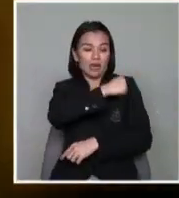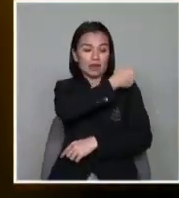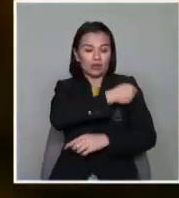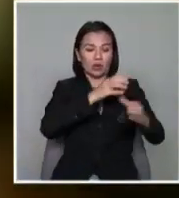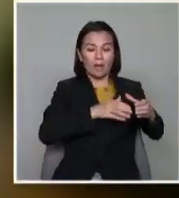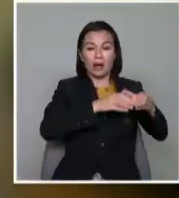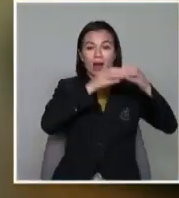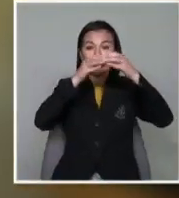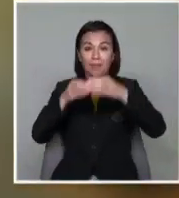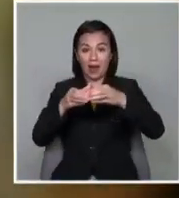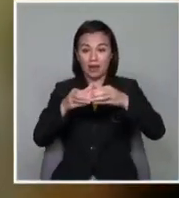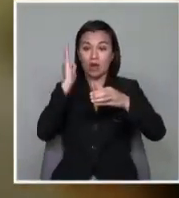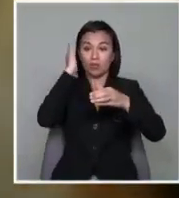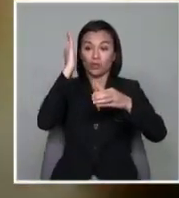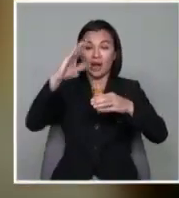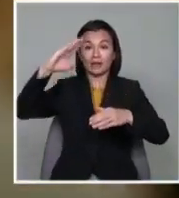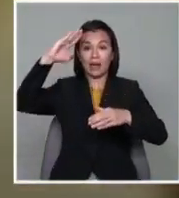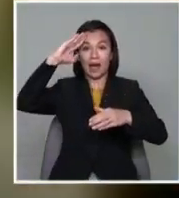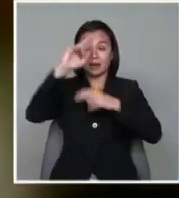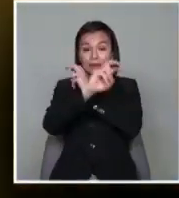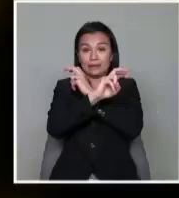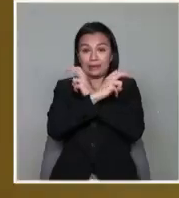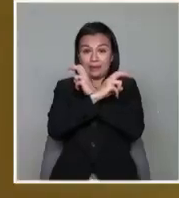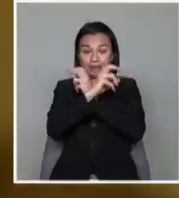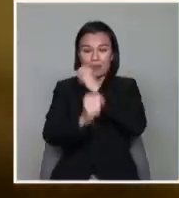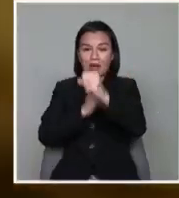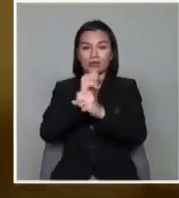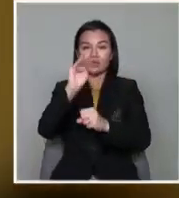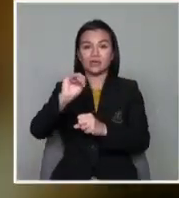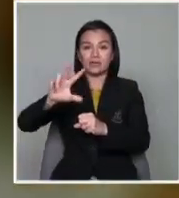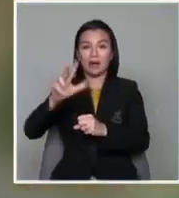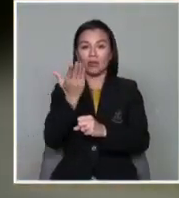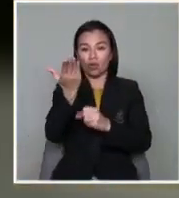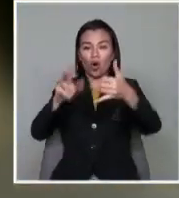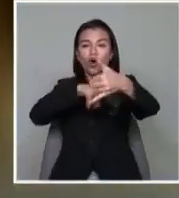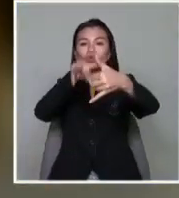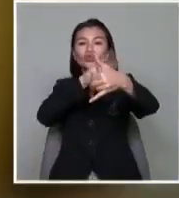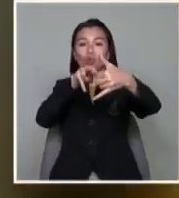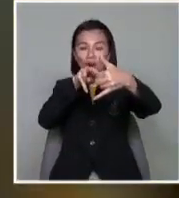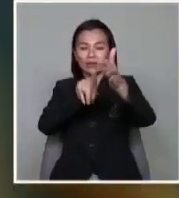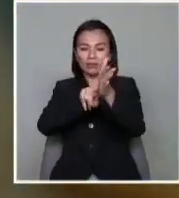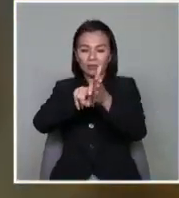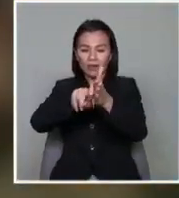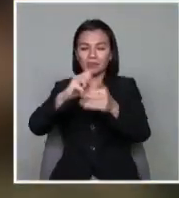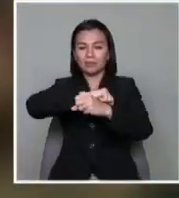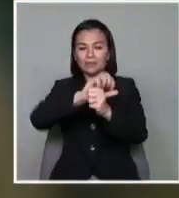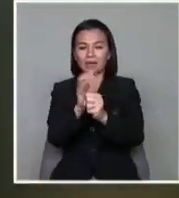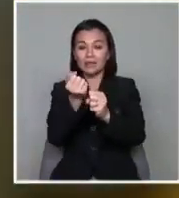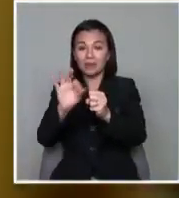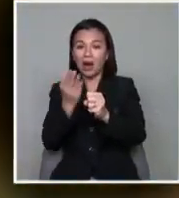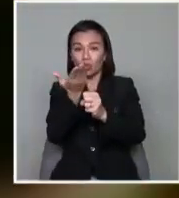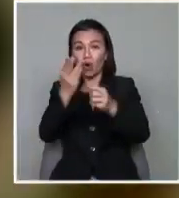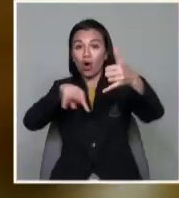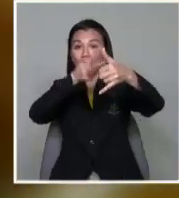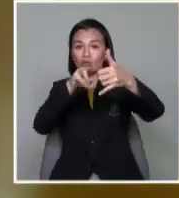ของทหารอียิปต์วัย43ปีที่โรงแรมในจังหวัดระยองนะครับเพื่อขอตรวจเชื้อโควิด-19แต่ก็อย่างที่คุณผู้ชมได้เห็นเนี่ยแห